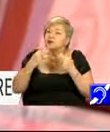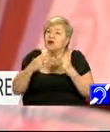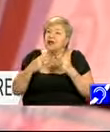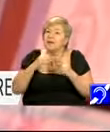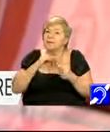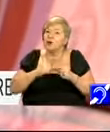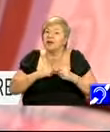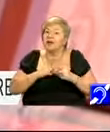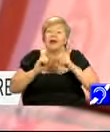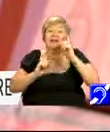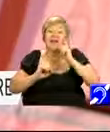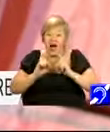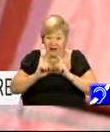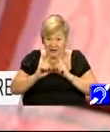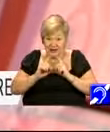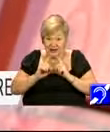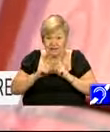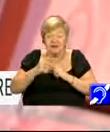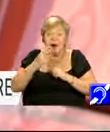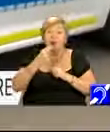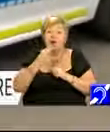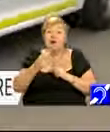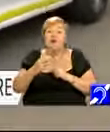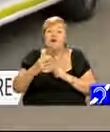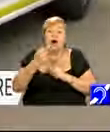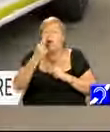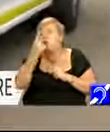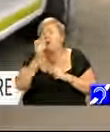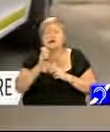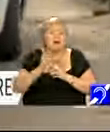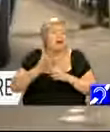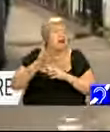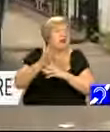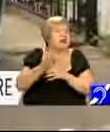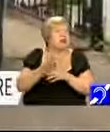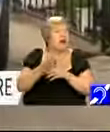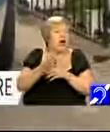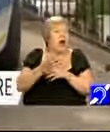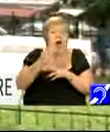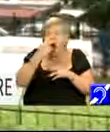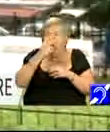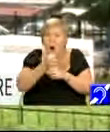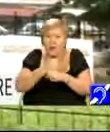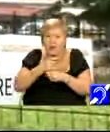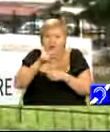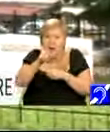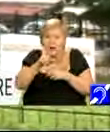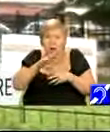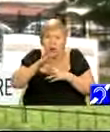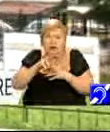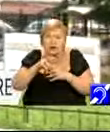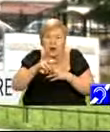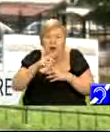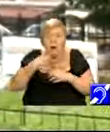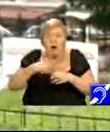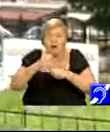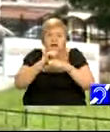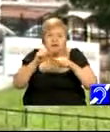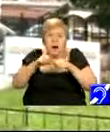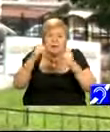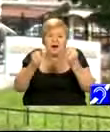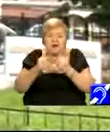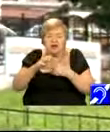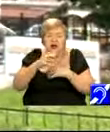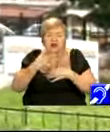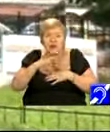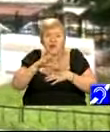dacă hoții nu ar fi fost observați la timp de un trecător, care a sunat imediat la 112. Patrulam pe zona de